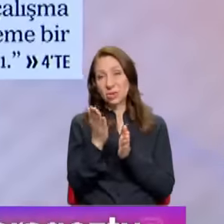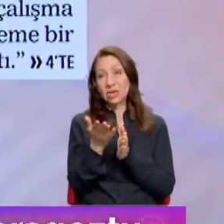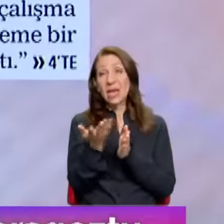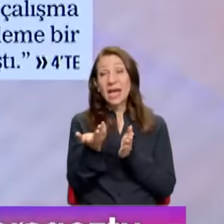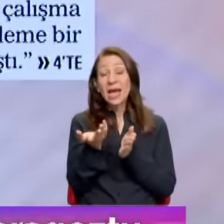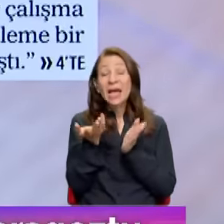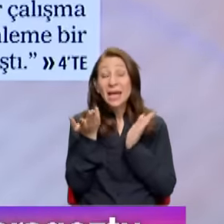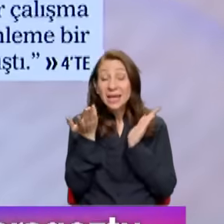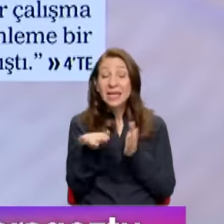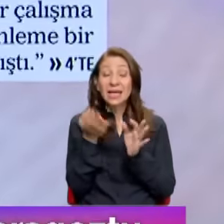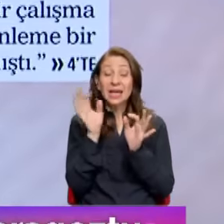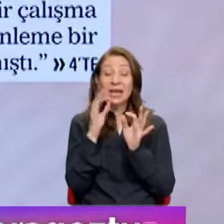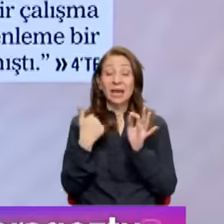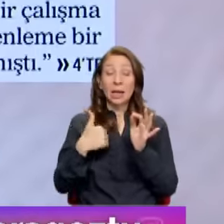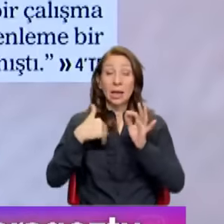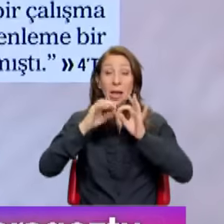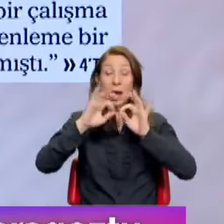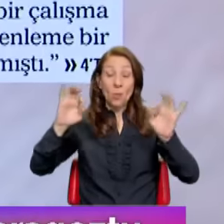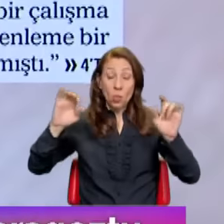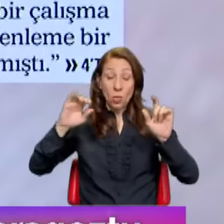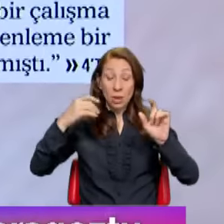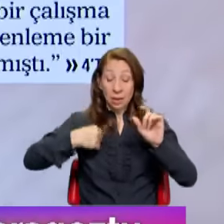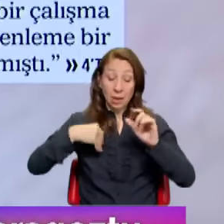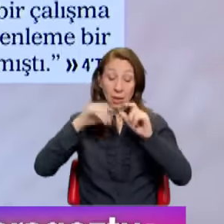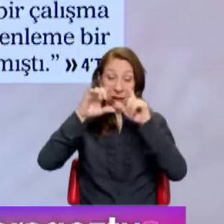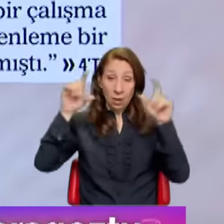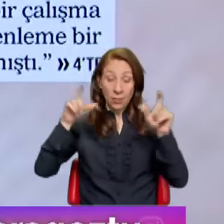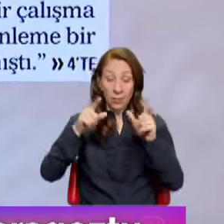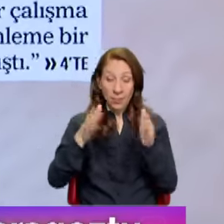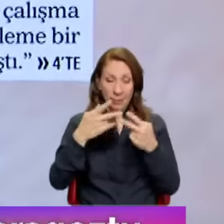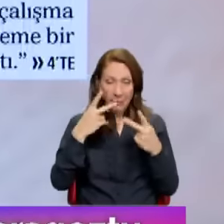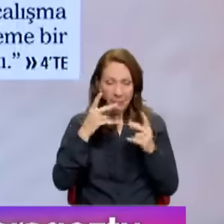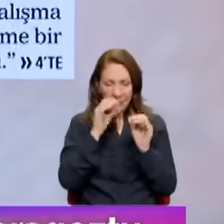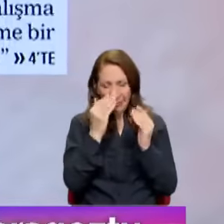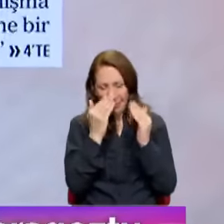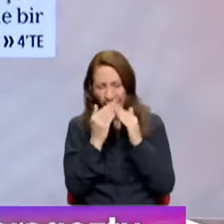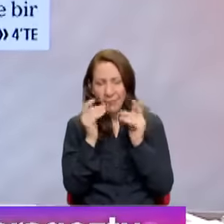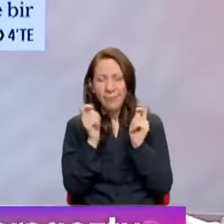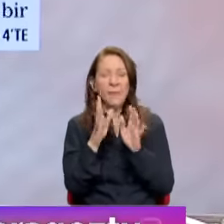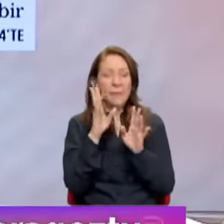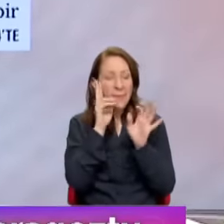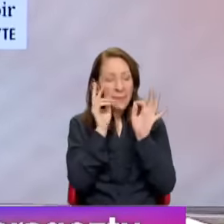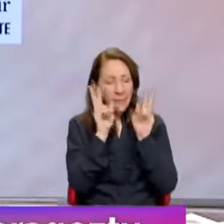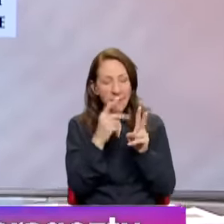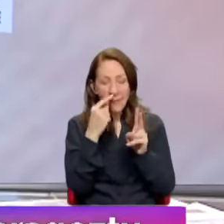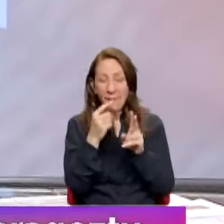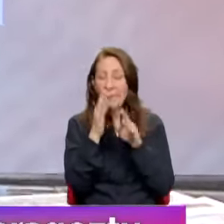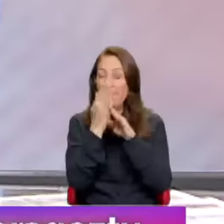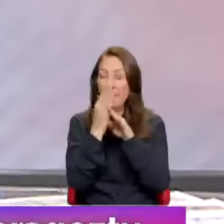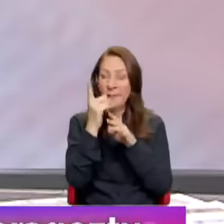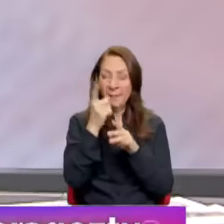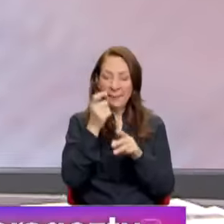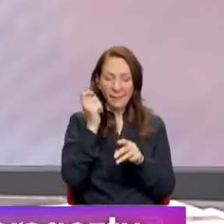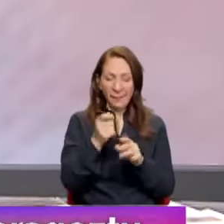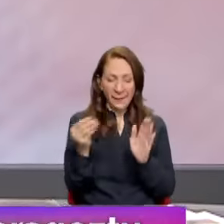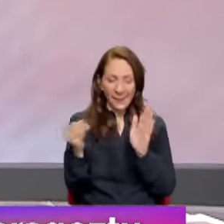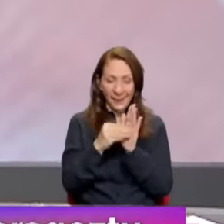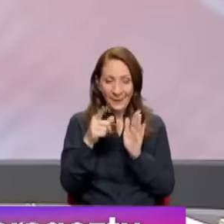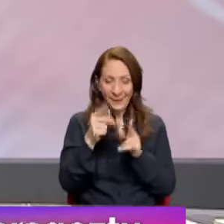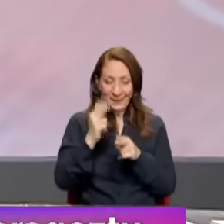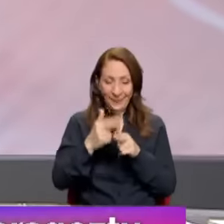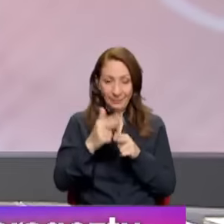edecek ve kamuda o kadar da Hani bu paket açıklandı ama çok da uyulmadığını tanıklık edeceğiz demiştik Niye bir şerh konuldu Çünkü